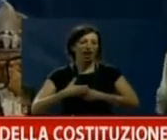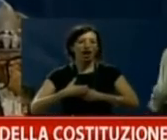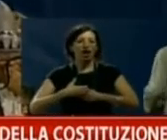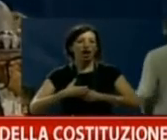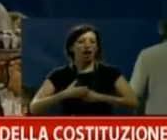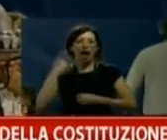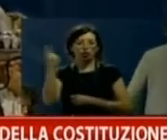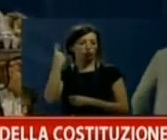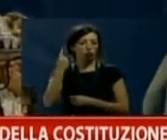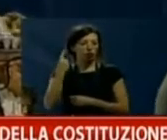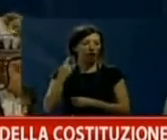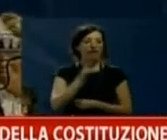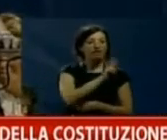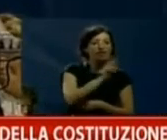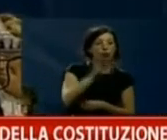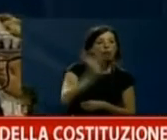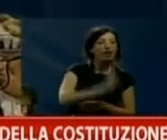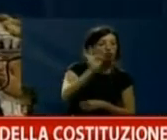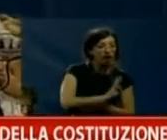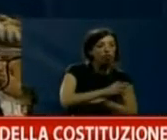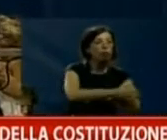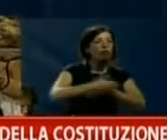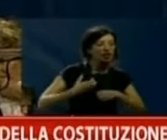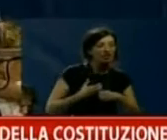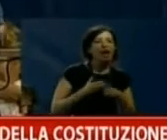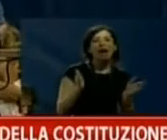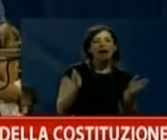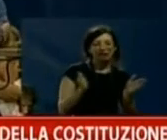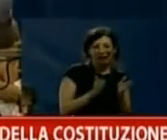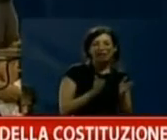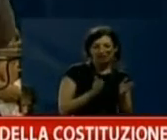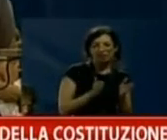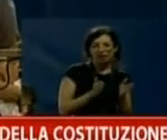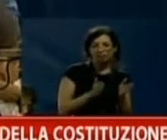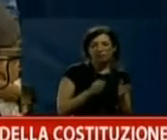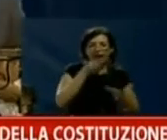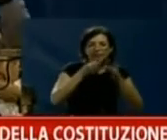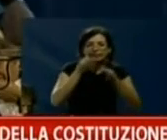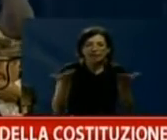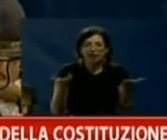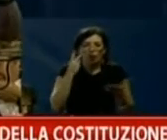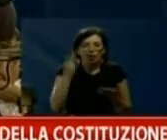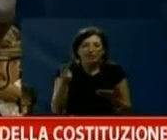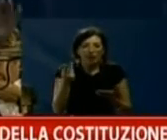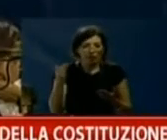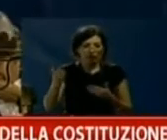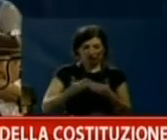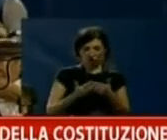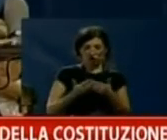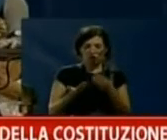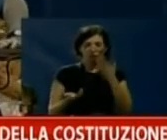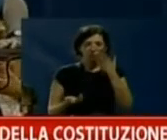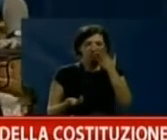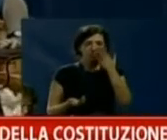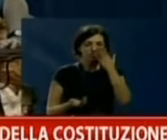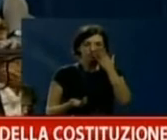il 22% della popolazione italiana. Guardiamo vicino. E per carità, non voglio che le mie